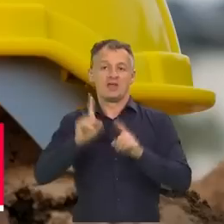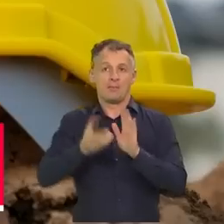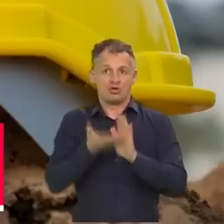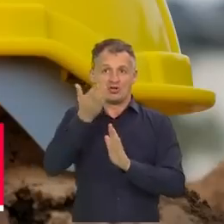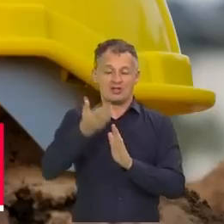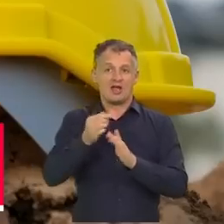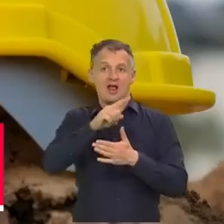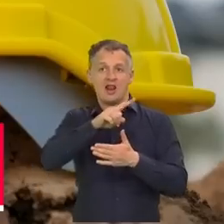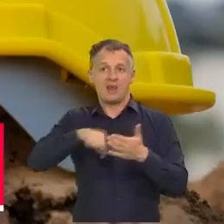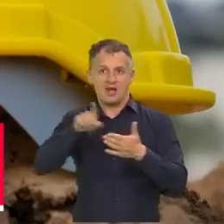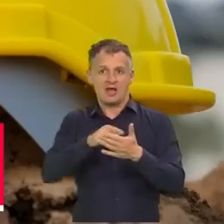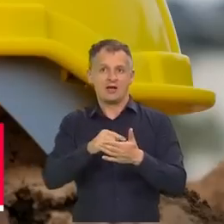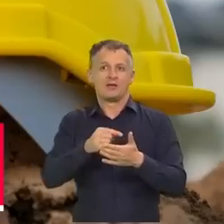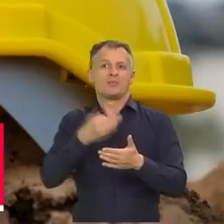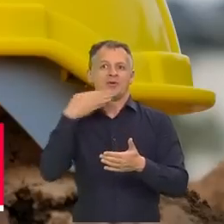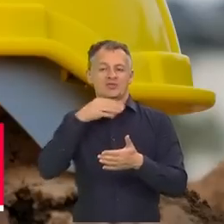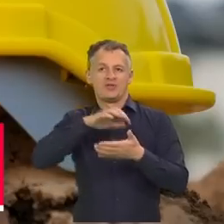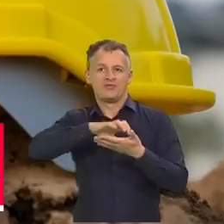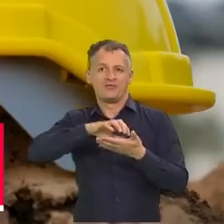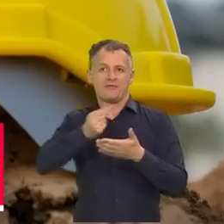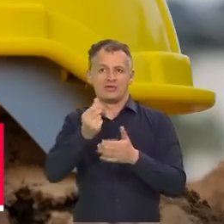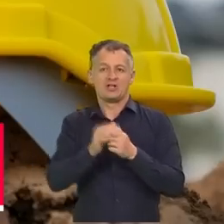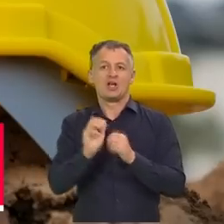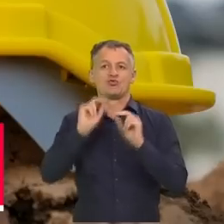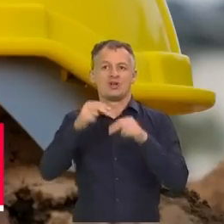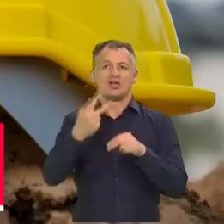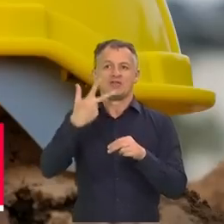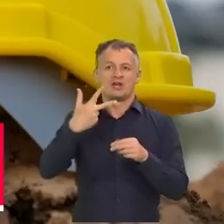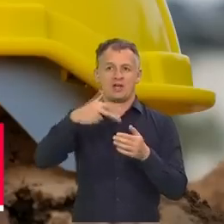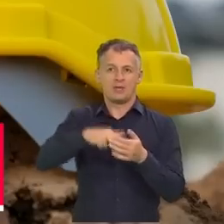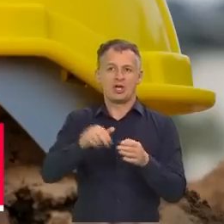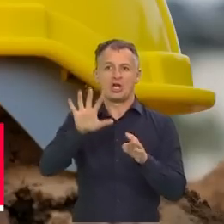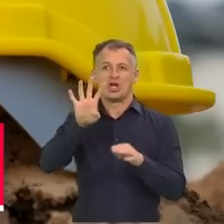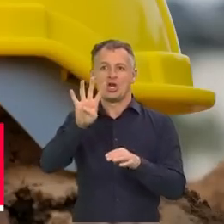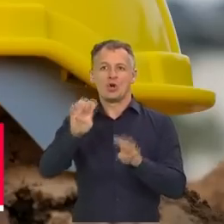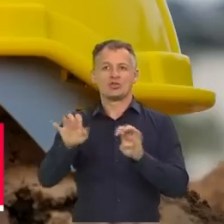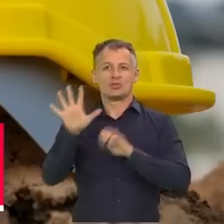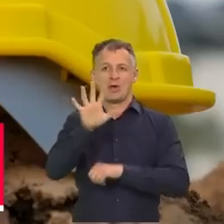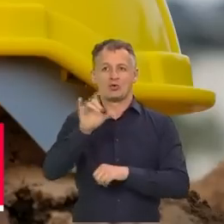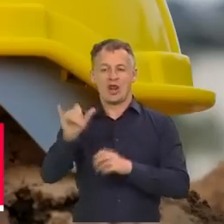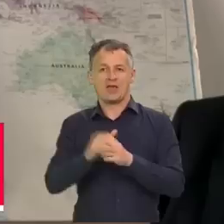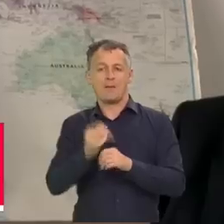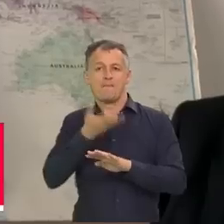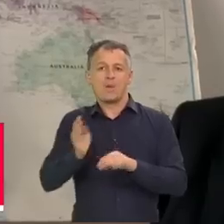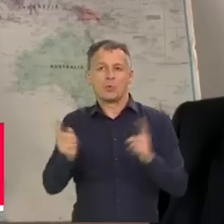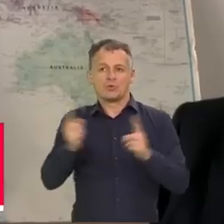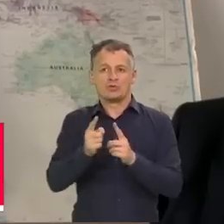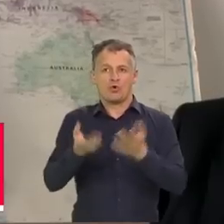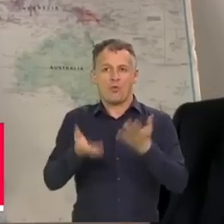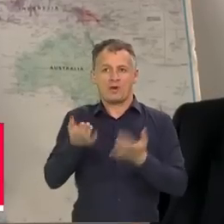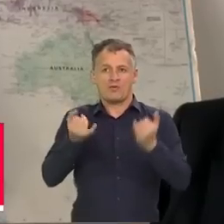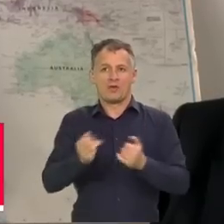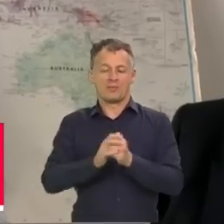facilitățile fiscale, atunci netul ajungea la 3.094 de lei, practic mai puțin decât în prezent. Pentru un angajat,